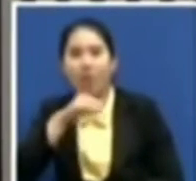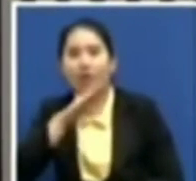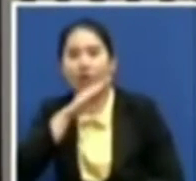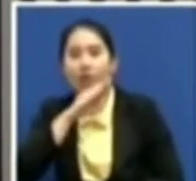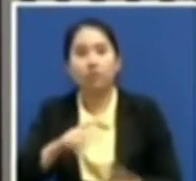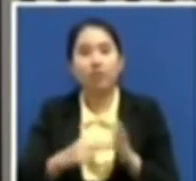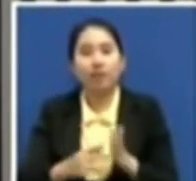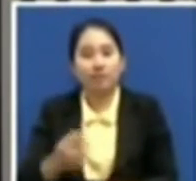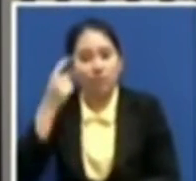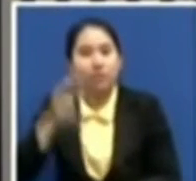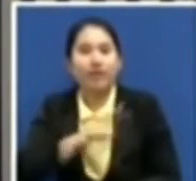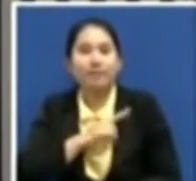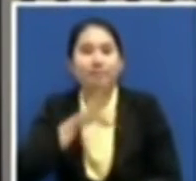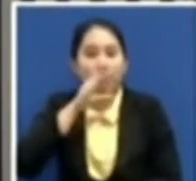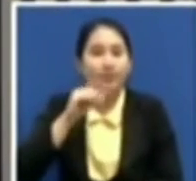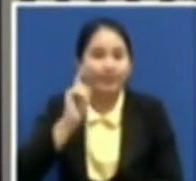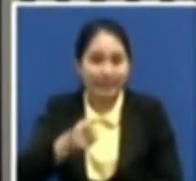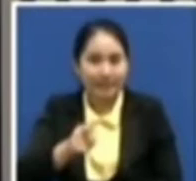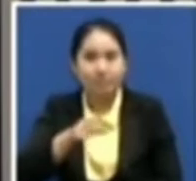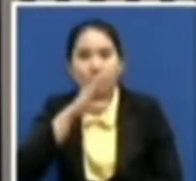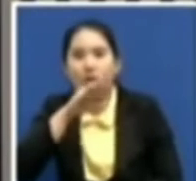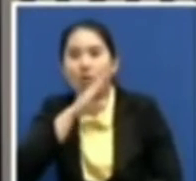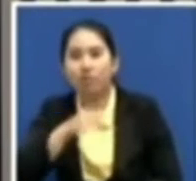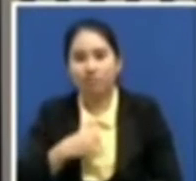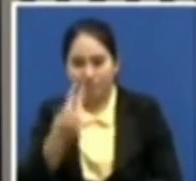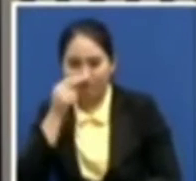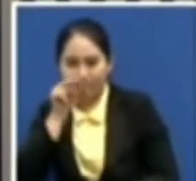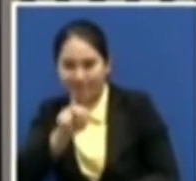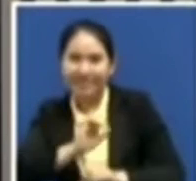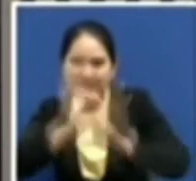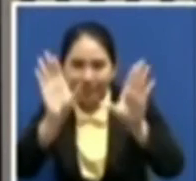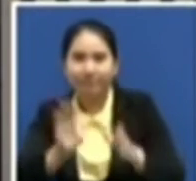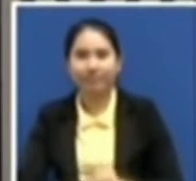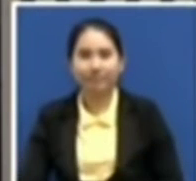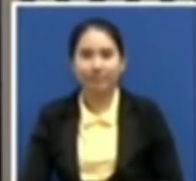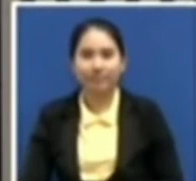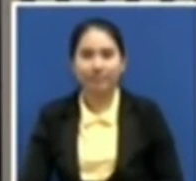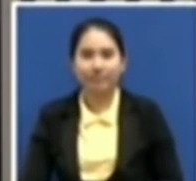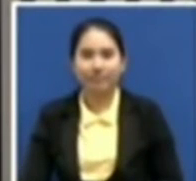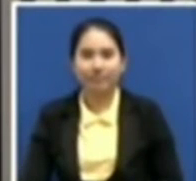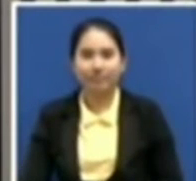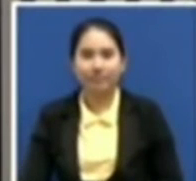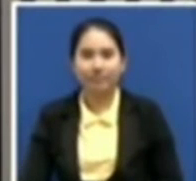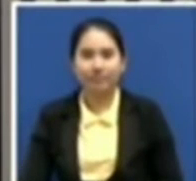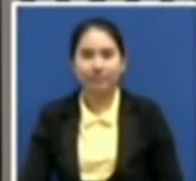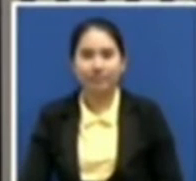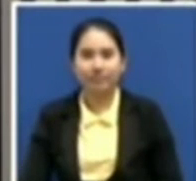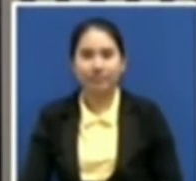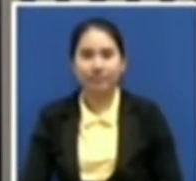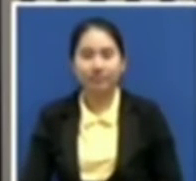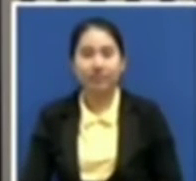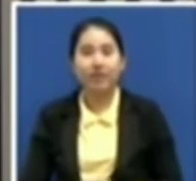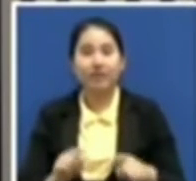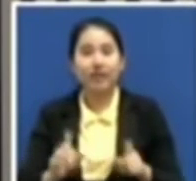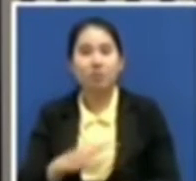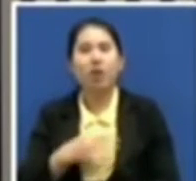ท่านก็รู้อยู่แก่ใจว่าท่านพูดหรือท่านไม่ได้พูดผมนั่งอยู่ตรงนี้ผมยังได้ยินเลยครับว่าโหดังๆขึ้นมาบอกอย่างนี้ไปอยู่อินเดียเลยแต่